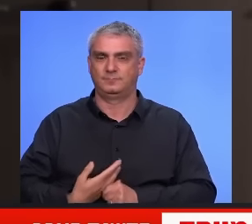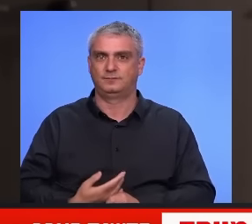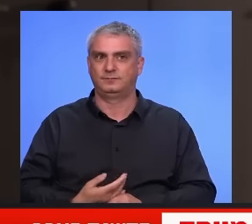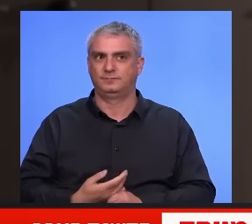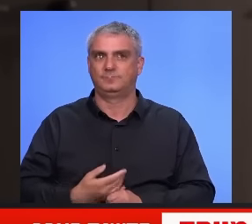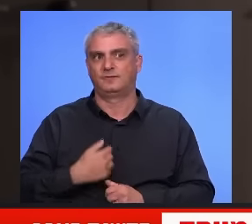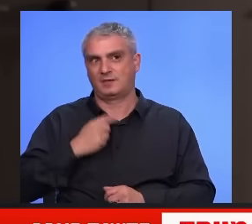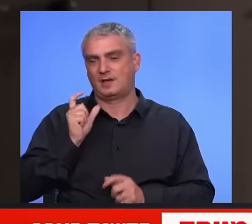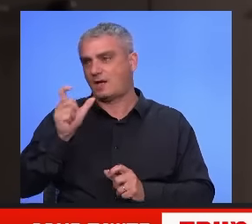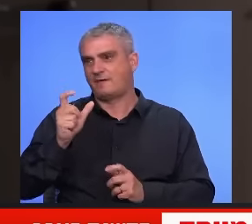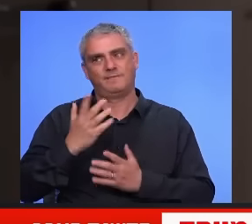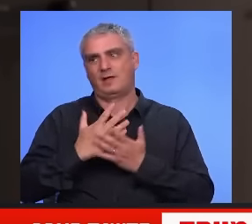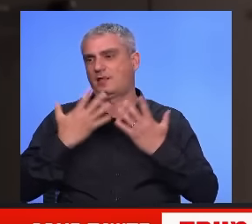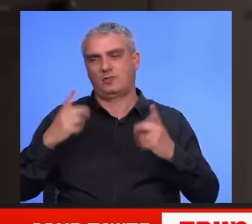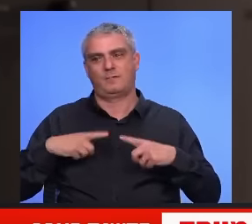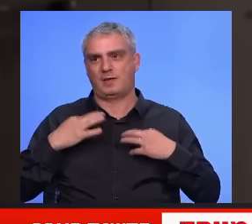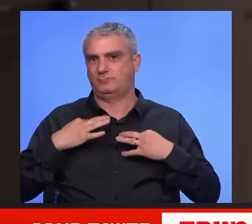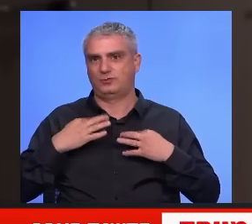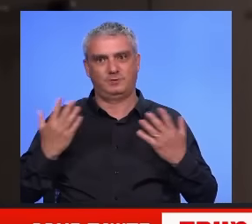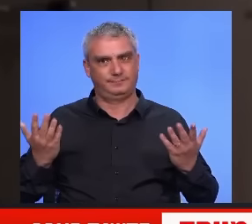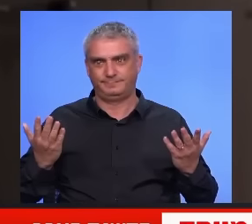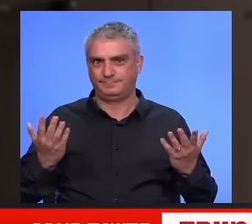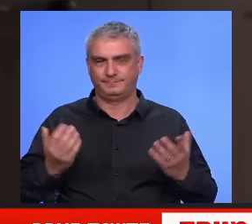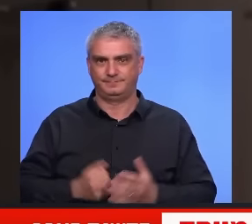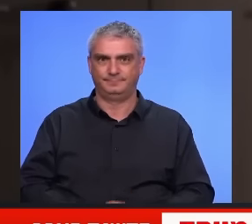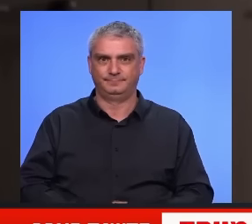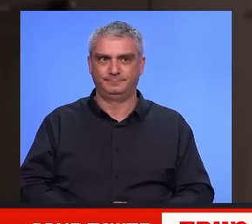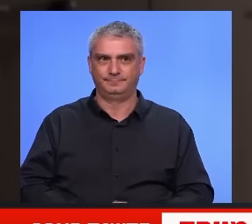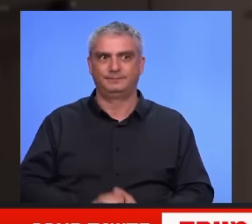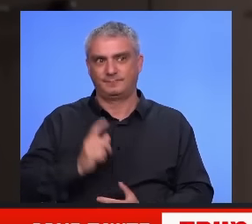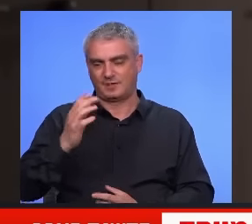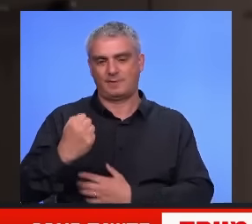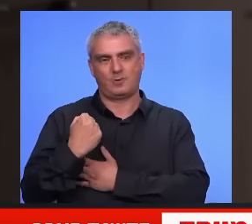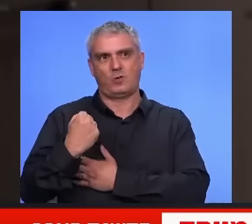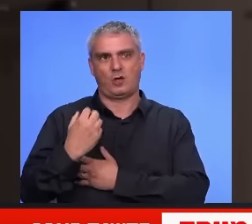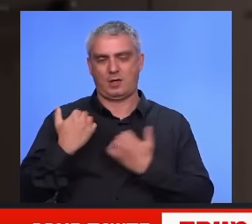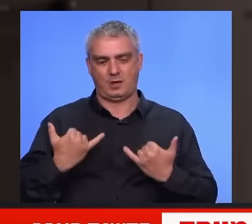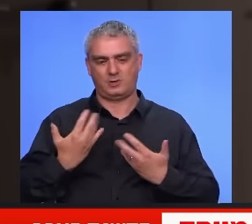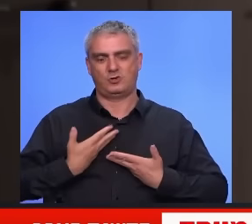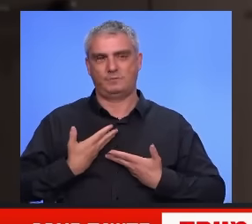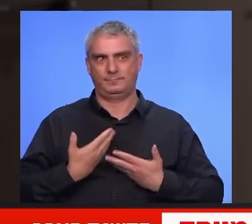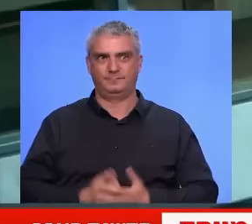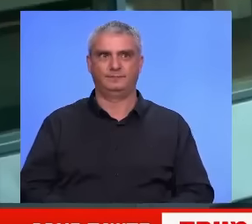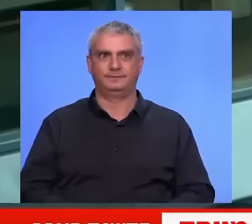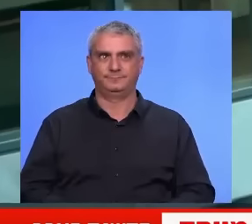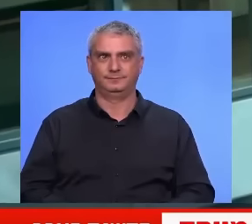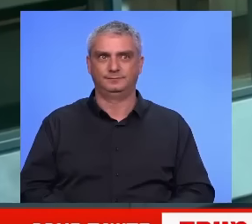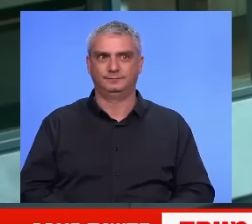ואני חייב להם חלק גדול מהחיים, והם גם הכוח היום.